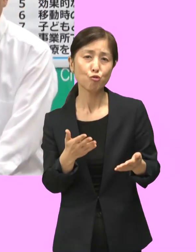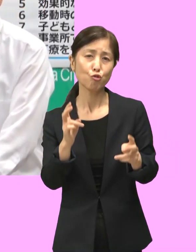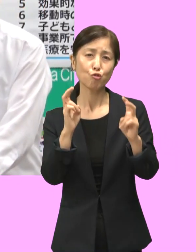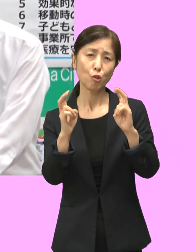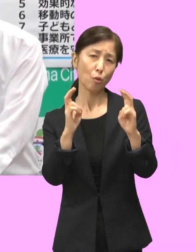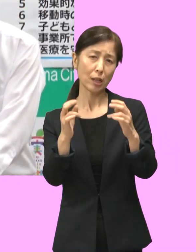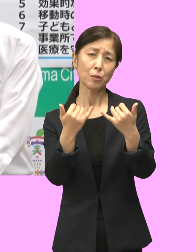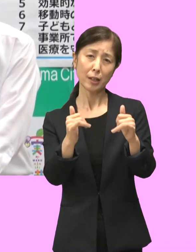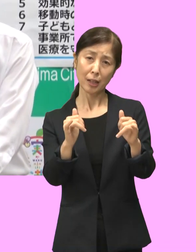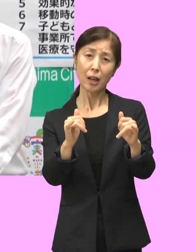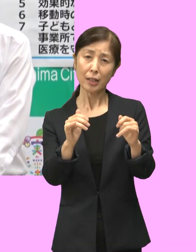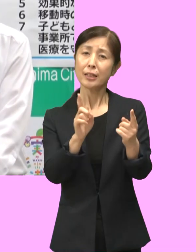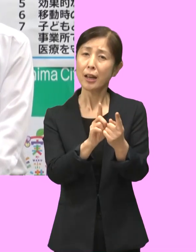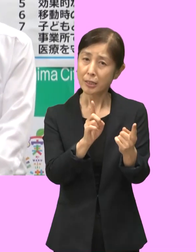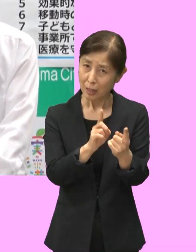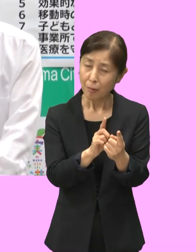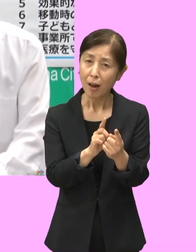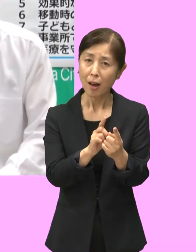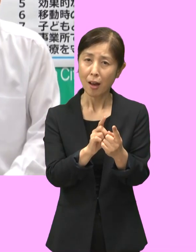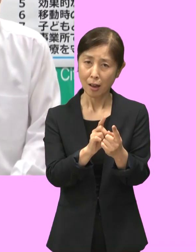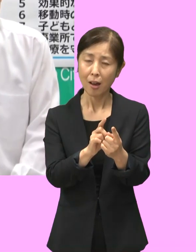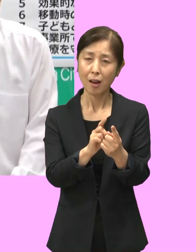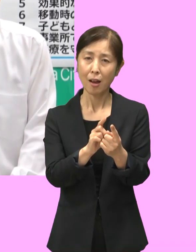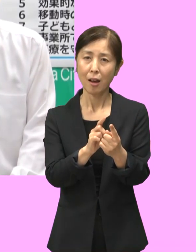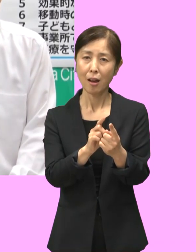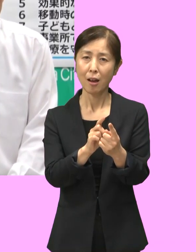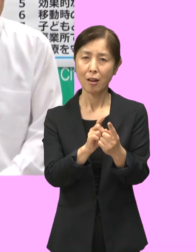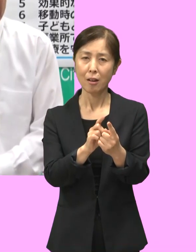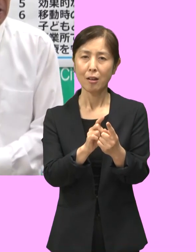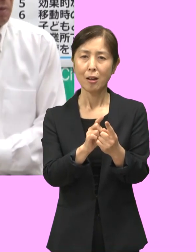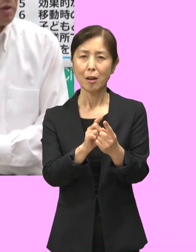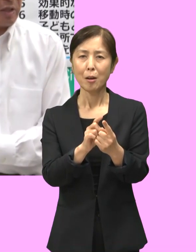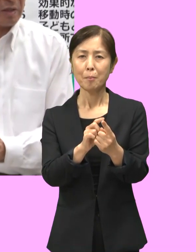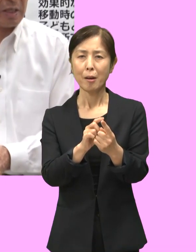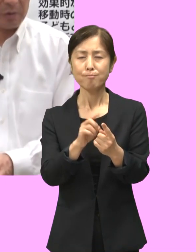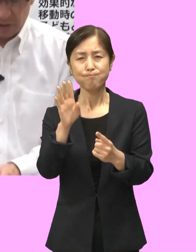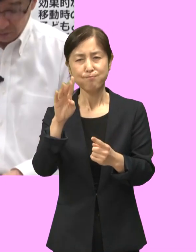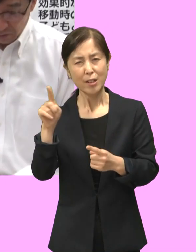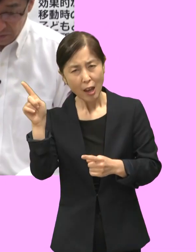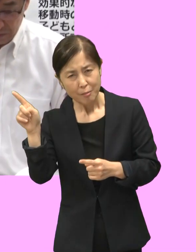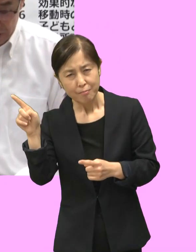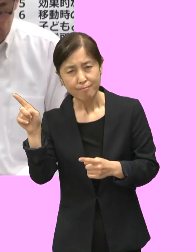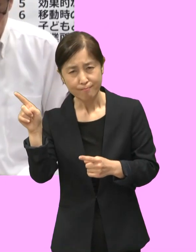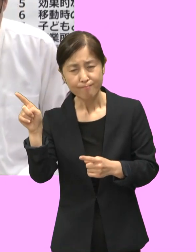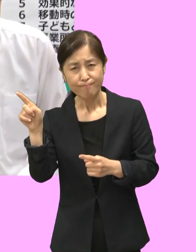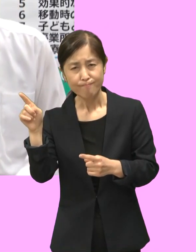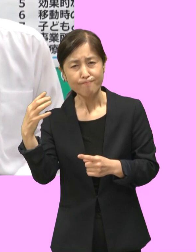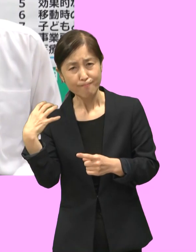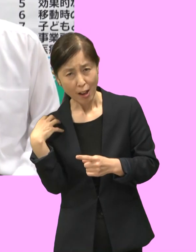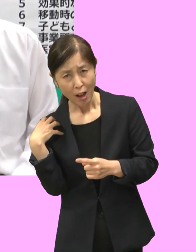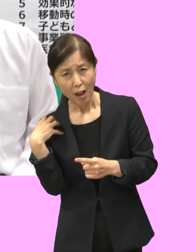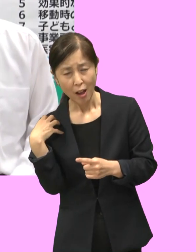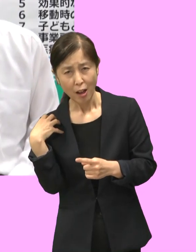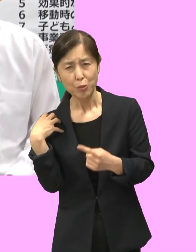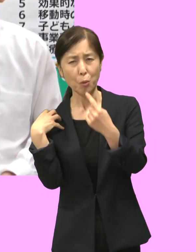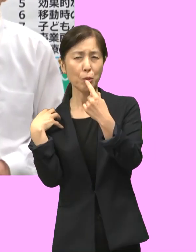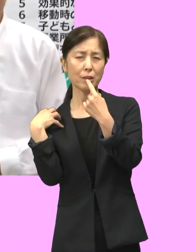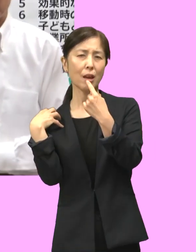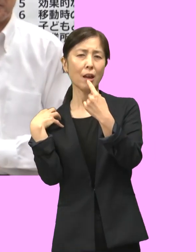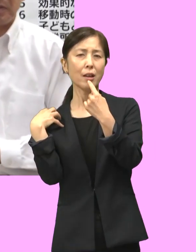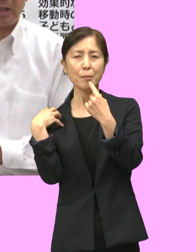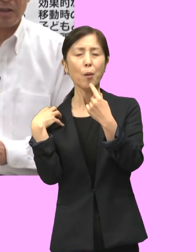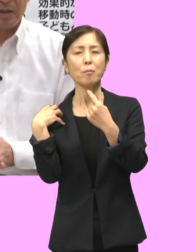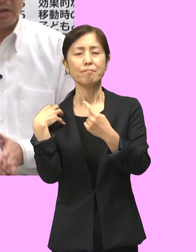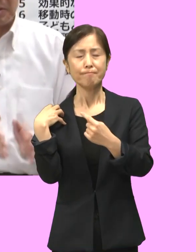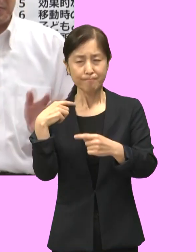本的には県の方の、責任が重いテリトリーだというふうに、まあ、認識しておりますが、ま